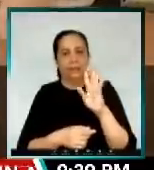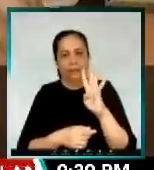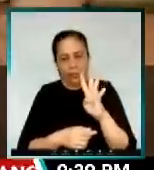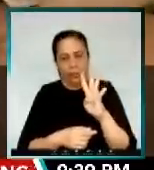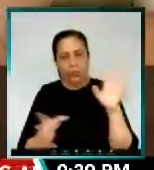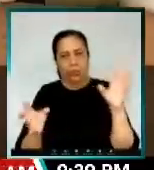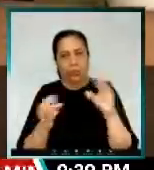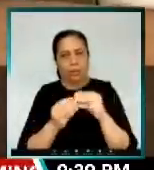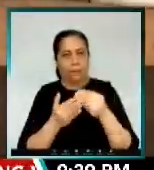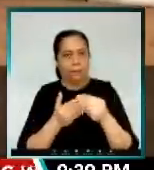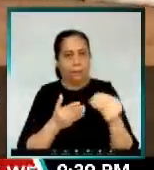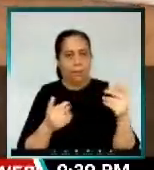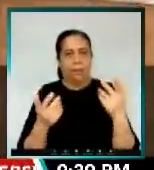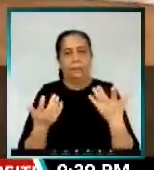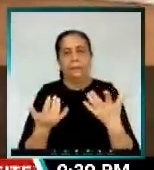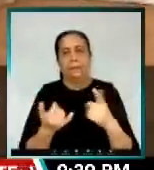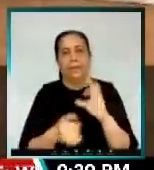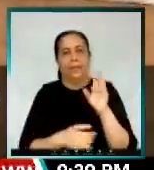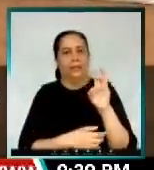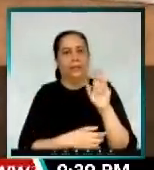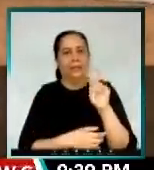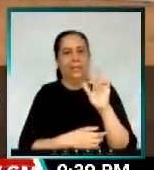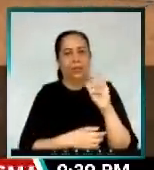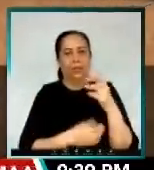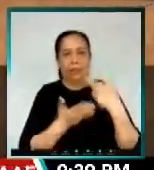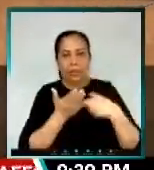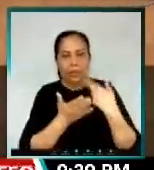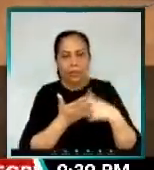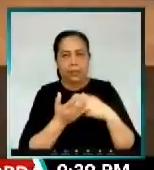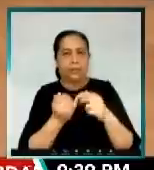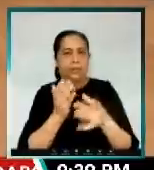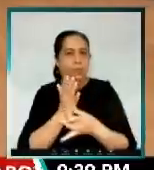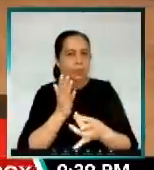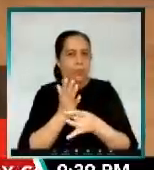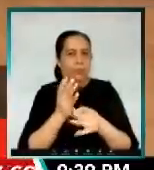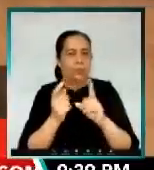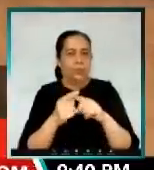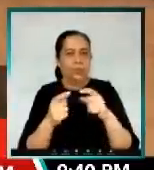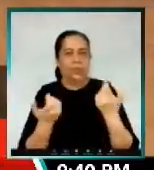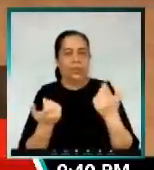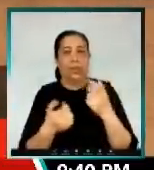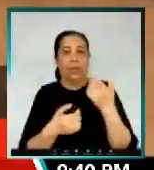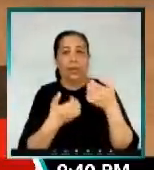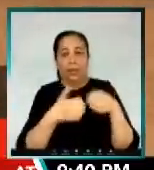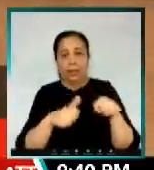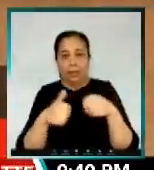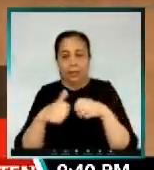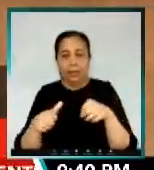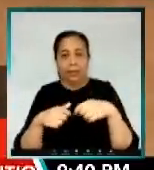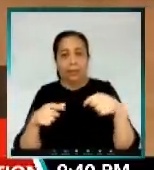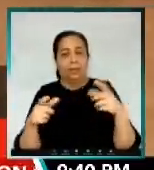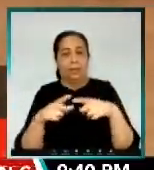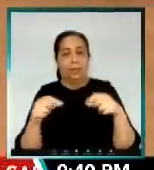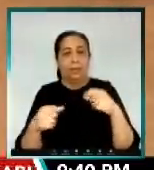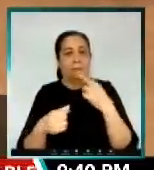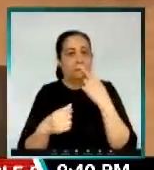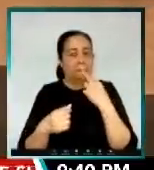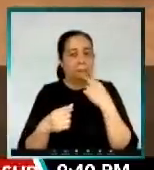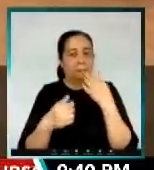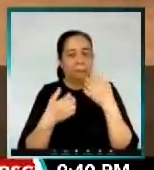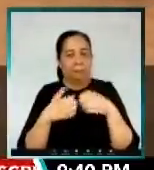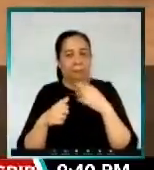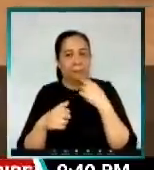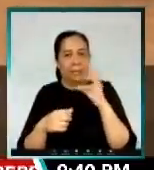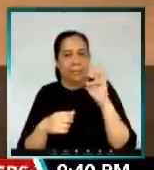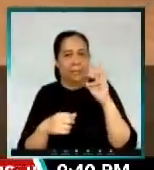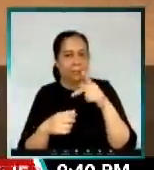dito ng 6 kilo ng bigas, mantika, isang tray o 30 pieces ng itlog. Itlog na pula na 6 pieces. Meron din tayong